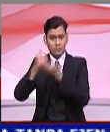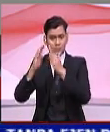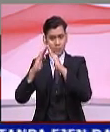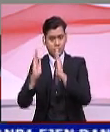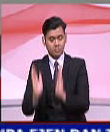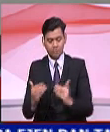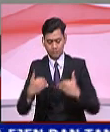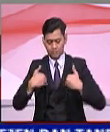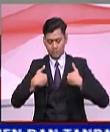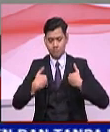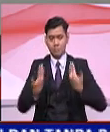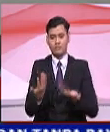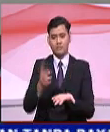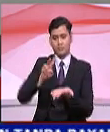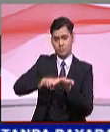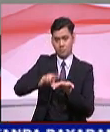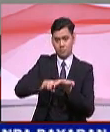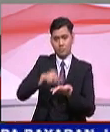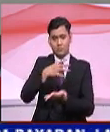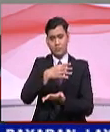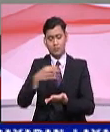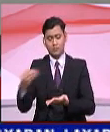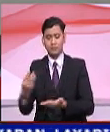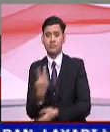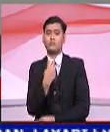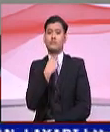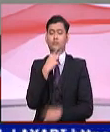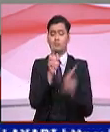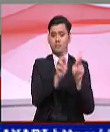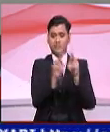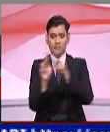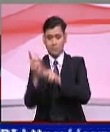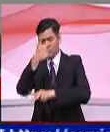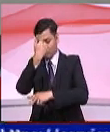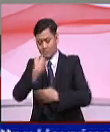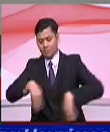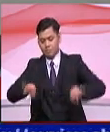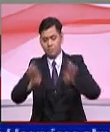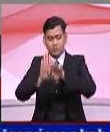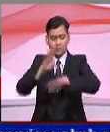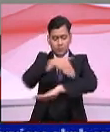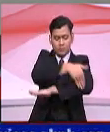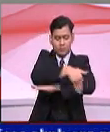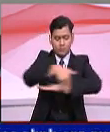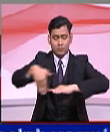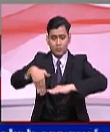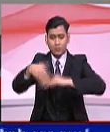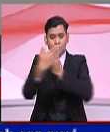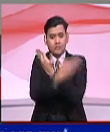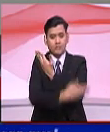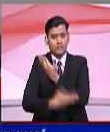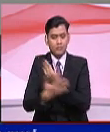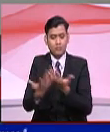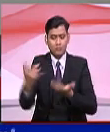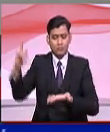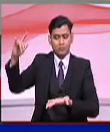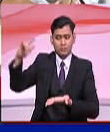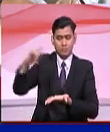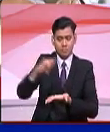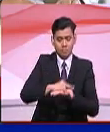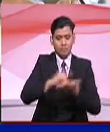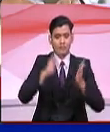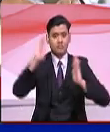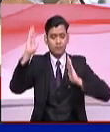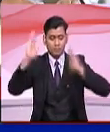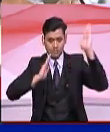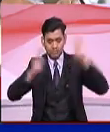dan terkandas di kampung akibat penutupan sepadan negara untuk kembali bekerja